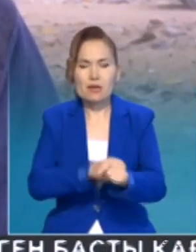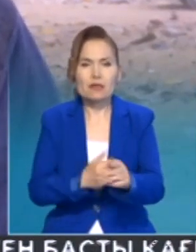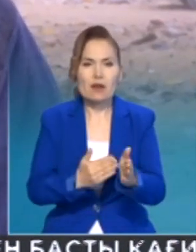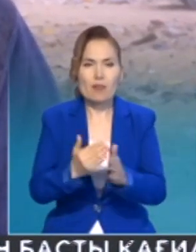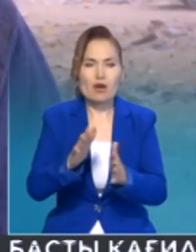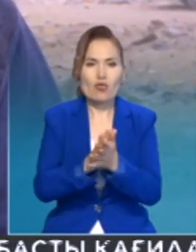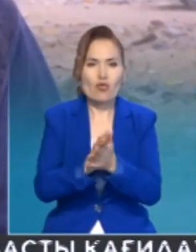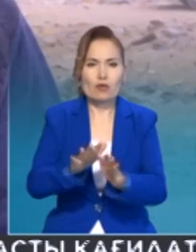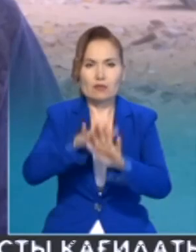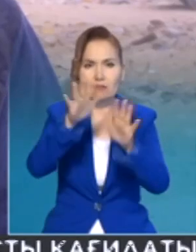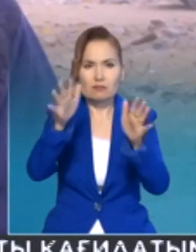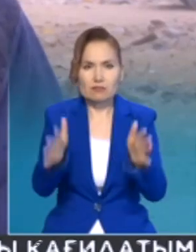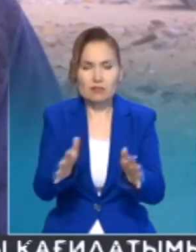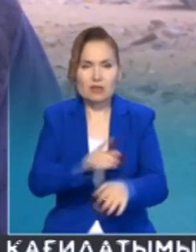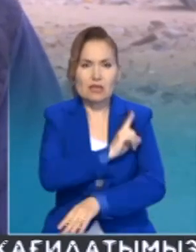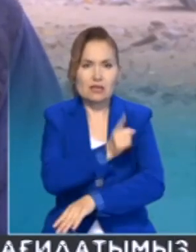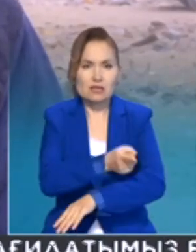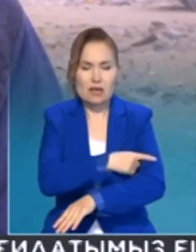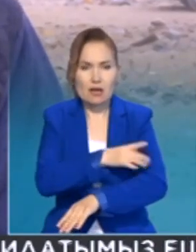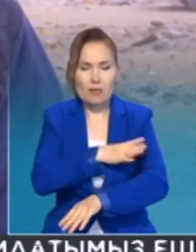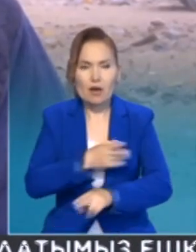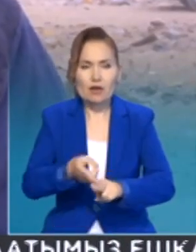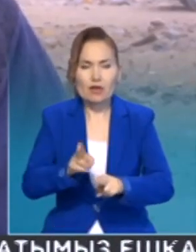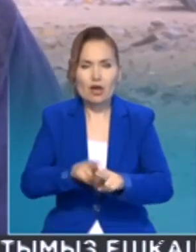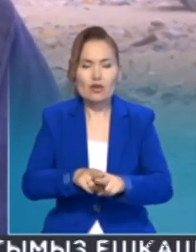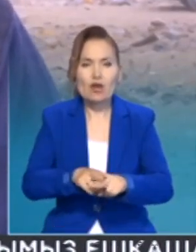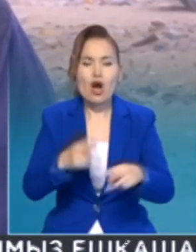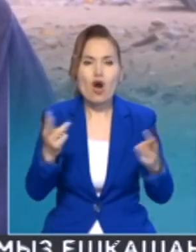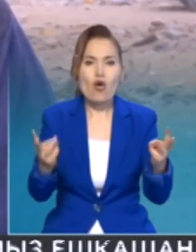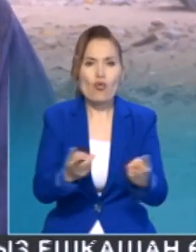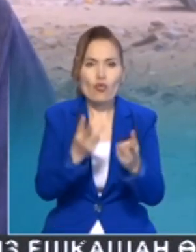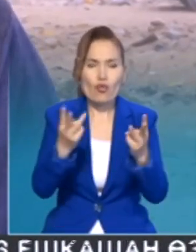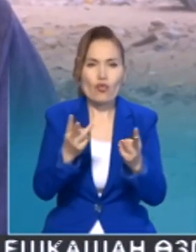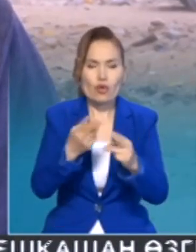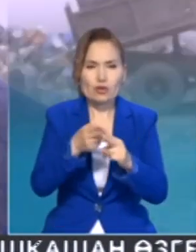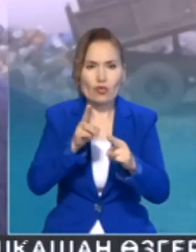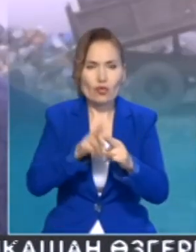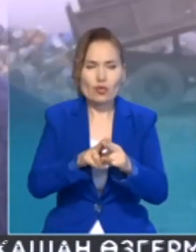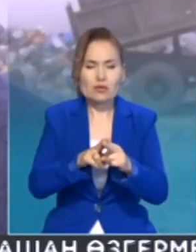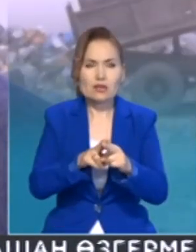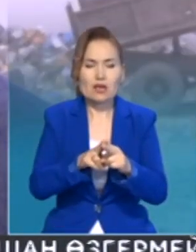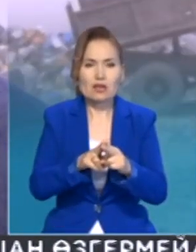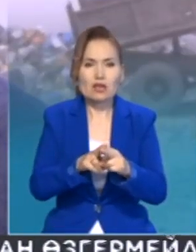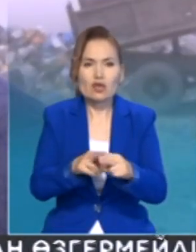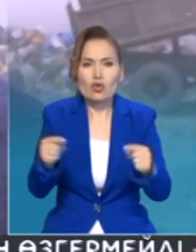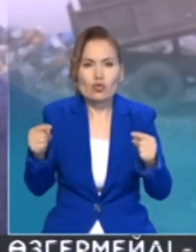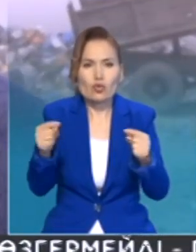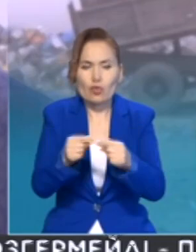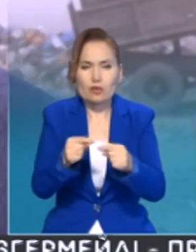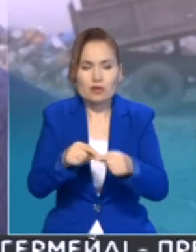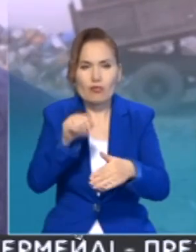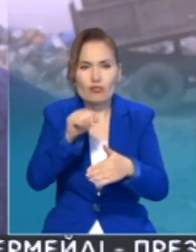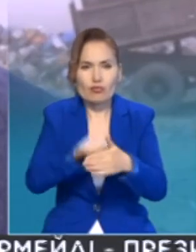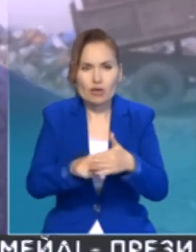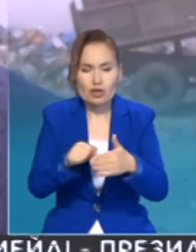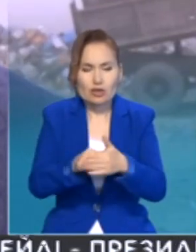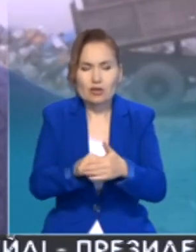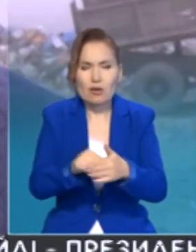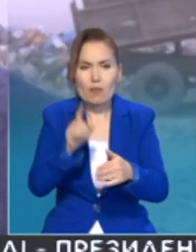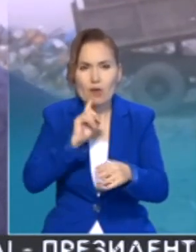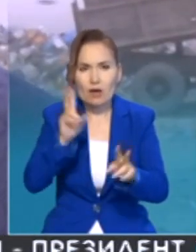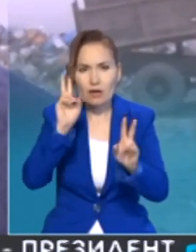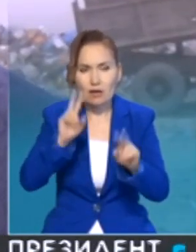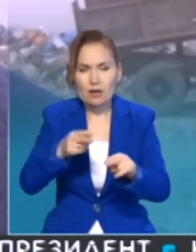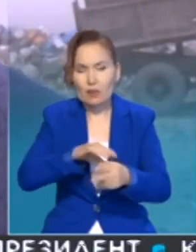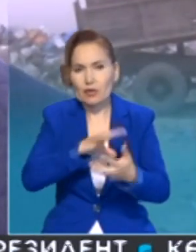қоқыстар жиналғандықтан, ол жерде жаңағы өрттің тереңдігін өлшеп шығару мүмкін емес. Бұл жердің технологиясына сәйкес құммен